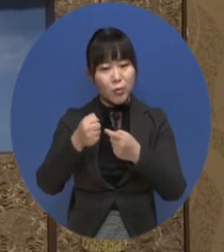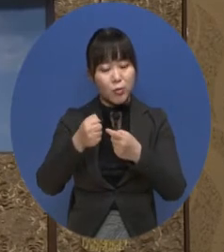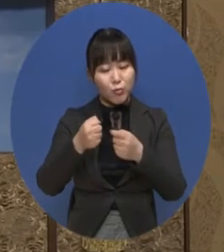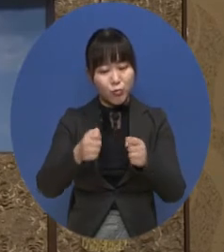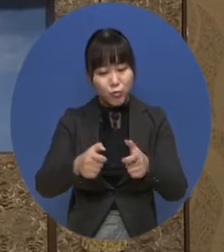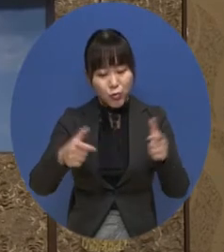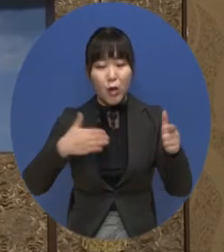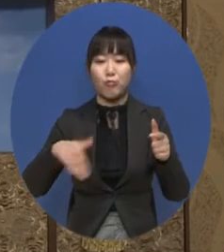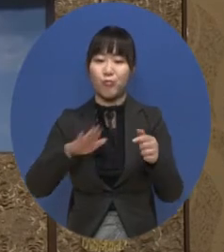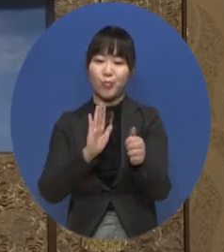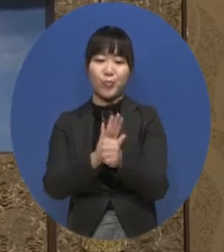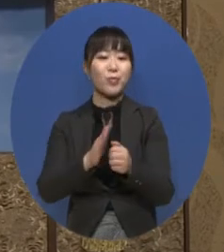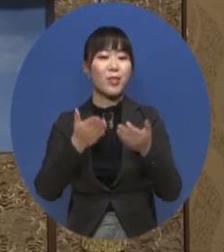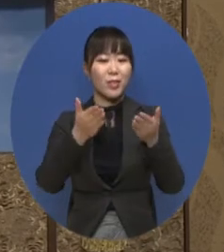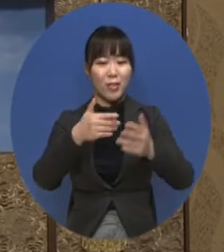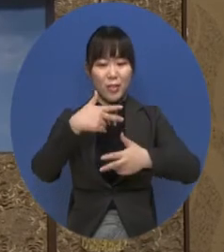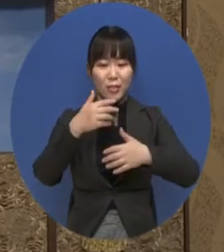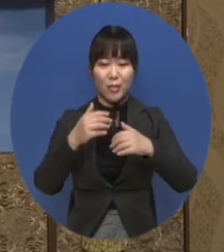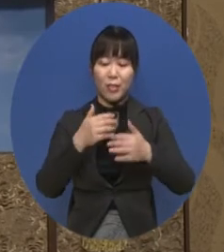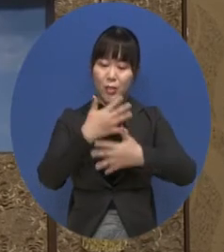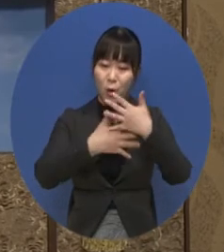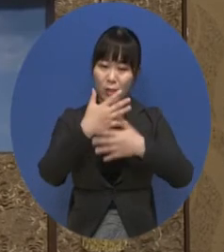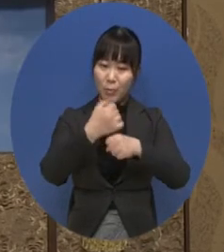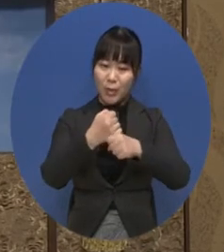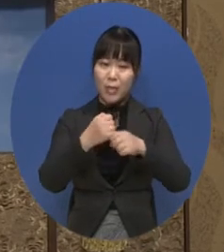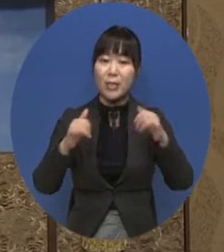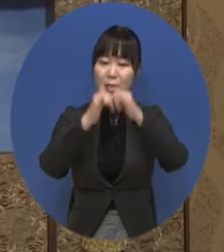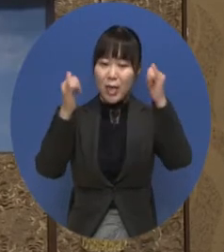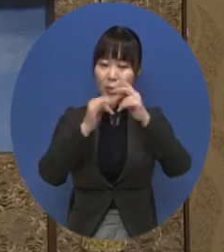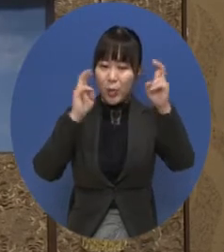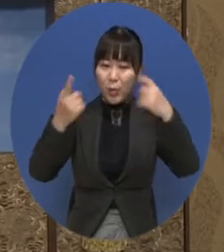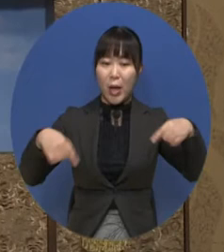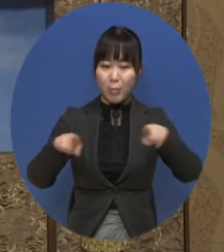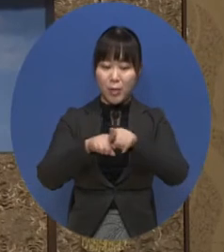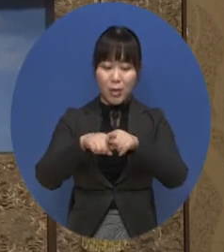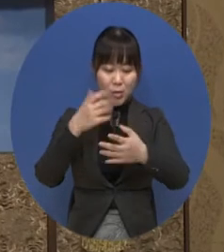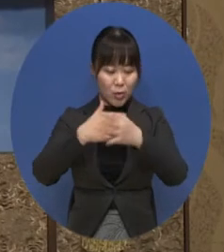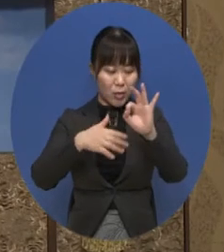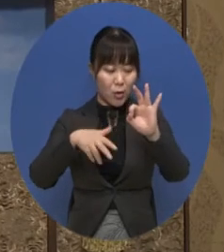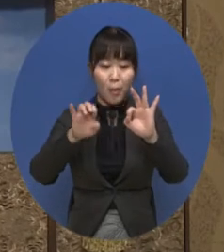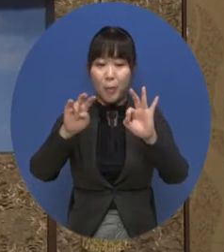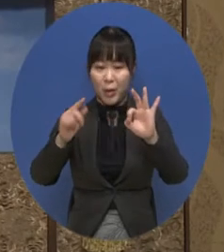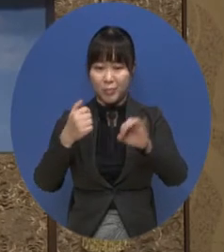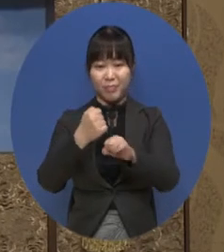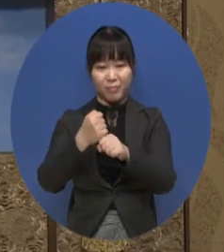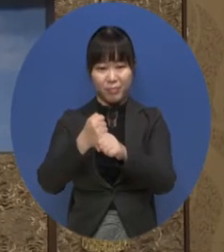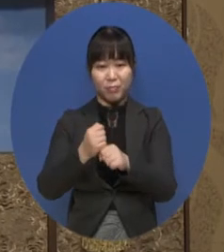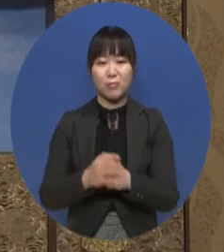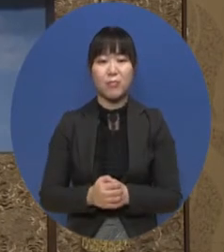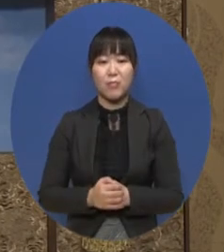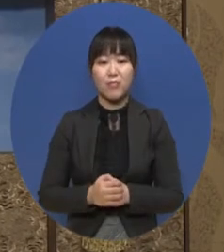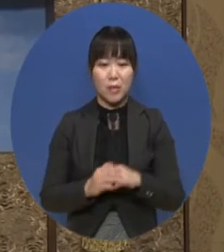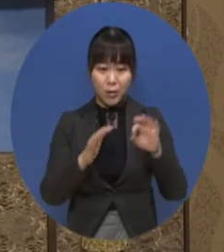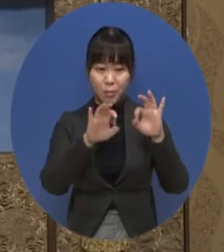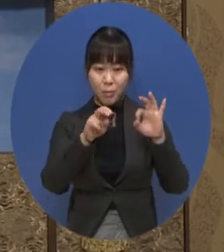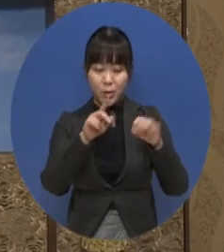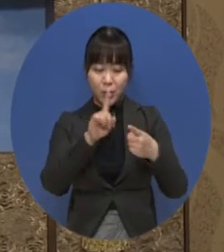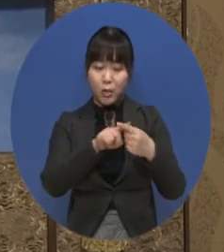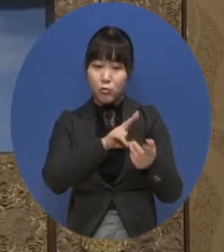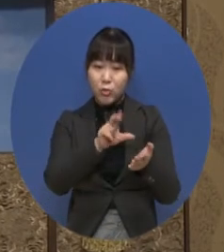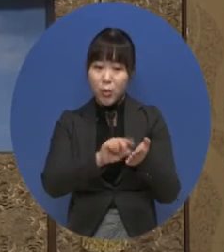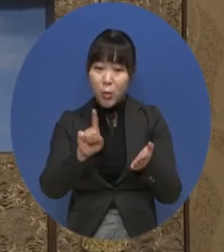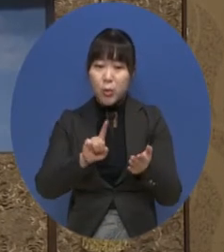저희가 지원을 해서 이제 영상을 만든 사회적 기업과 같이 영상 10편을 만들었어요. 영상 10편의 주제는